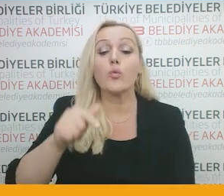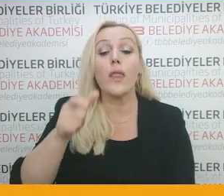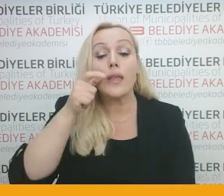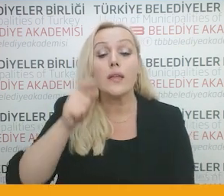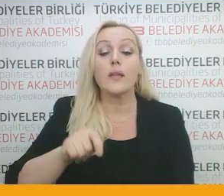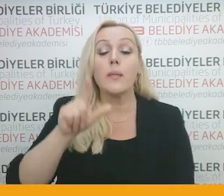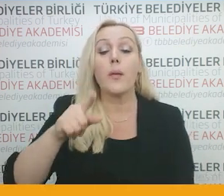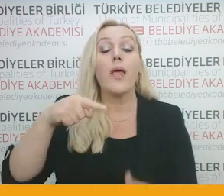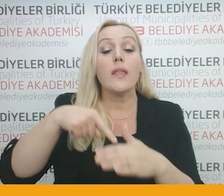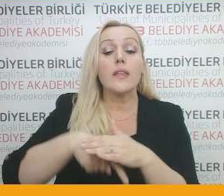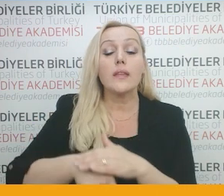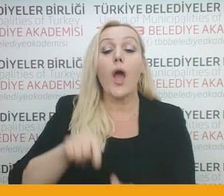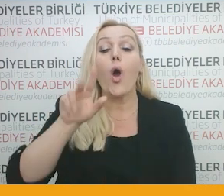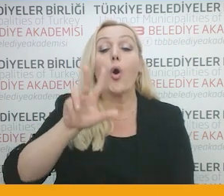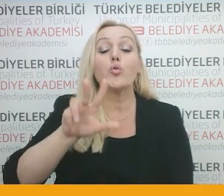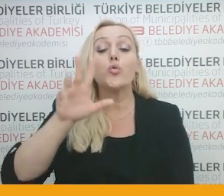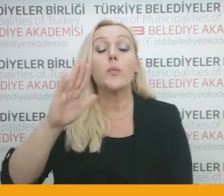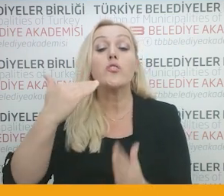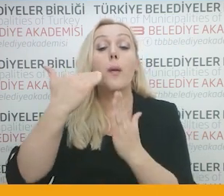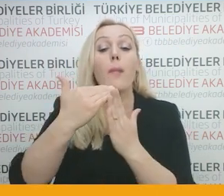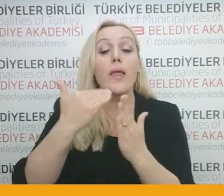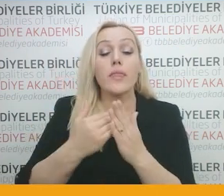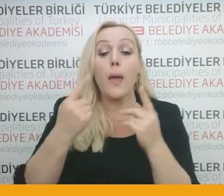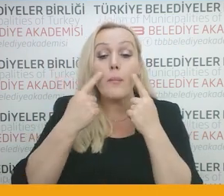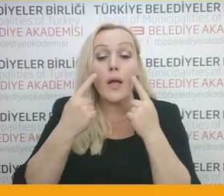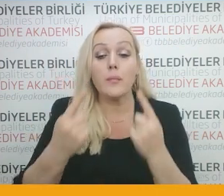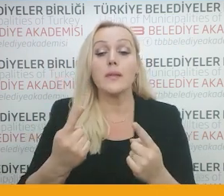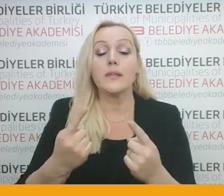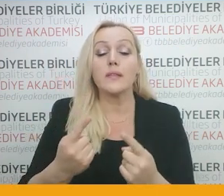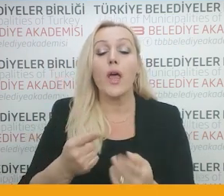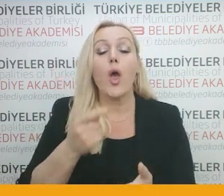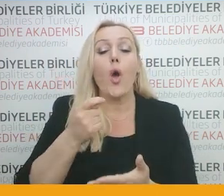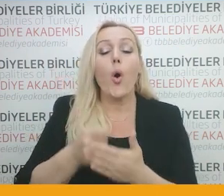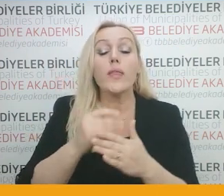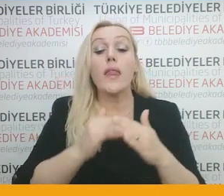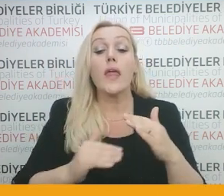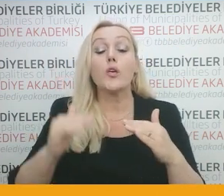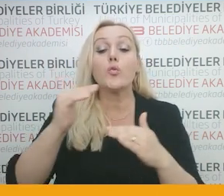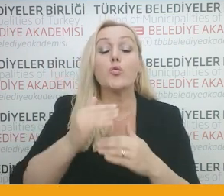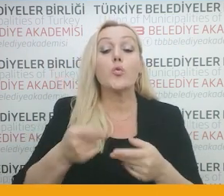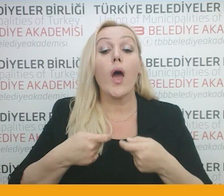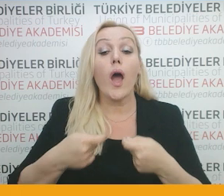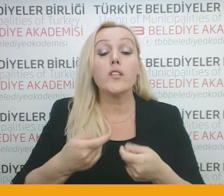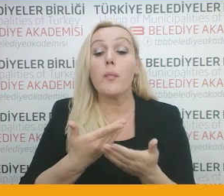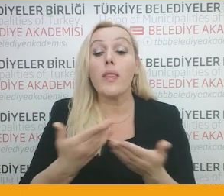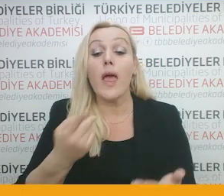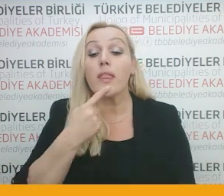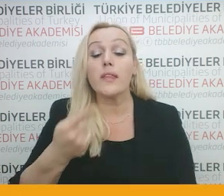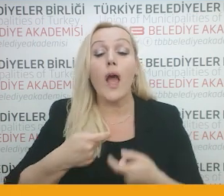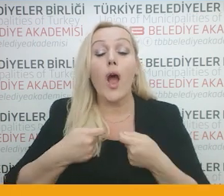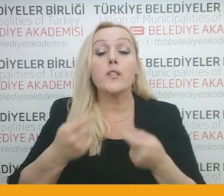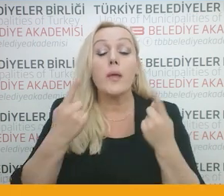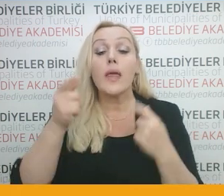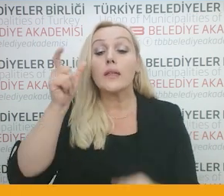gerekir. Detaylarına 35. maddede bakabilirsiniz. Ödenek üstü harcama. Arkadaşlar ne dedik? Harcama yetkisi